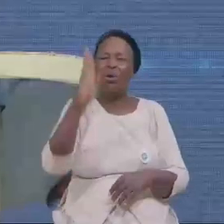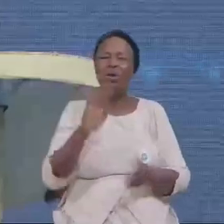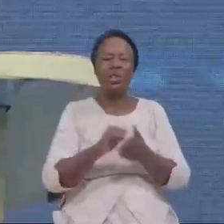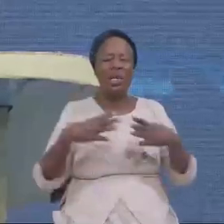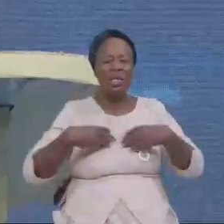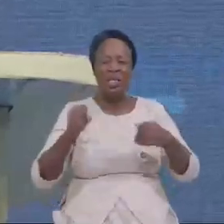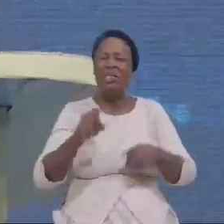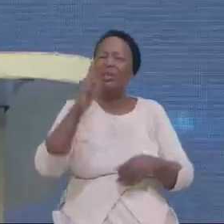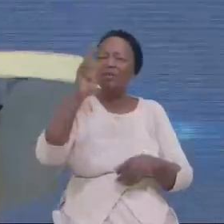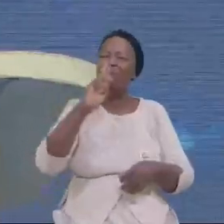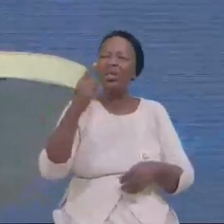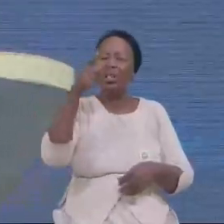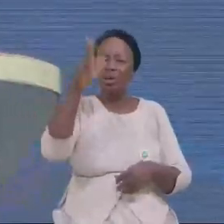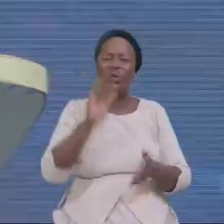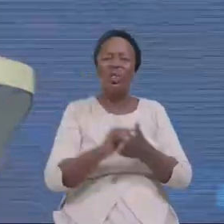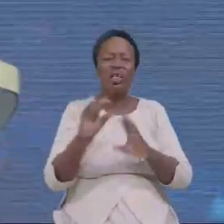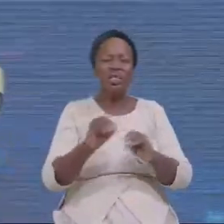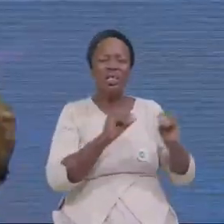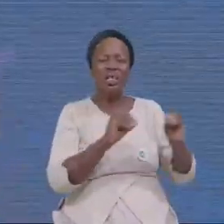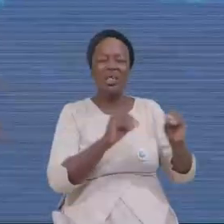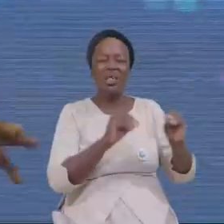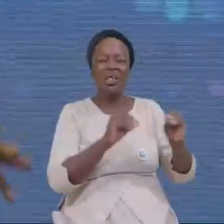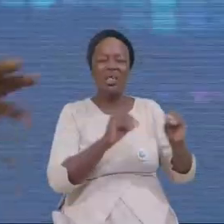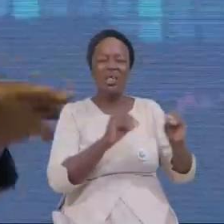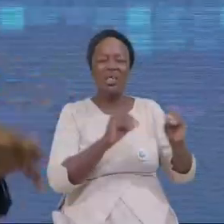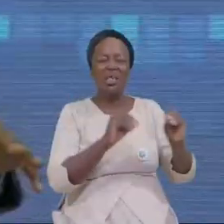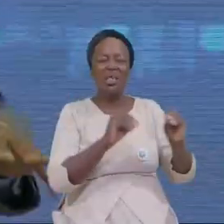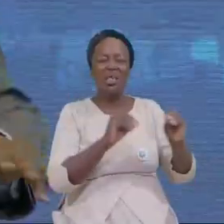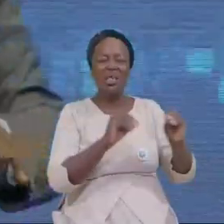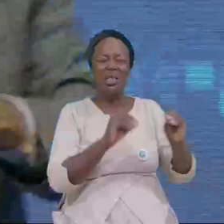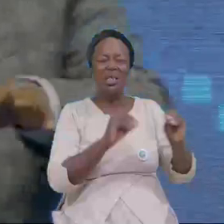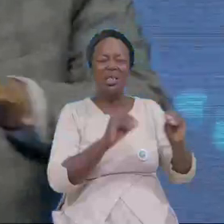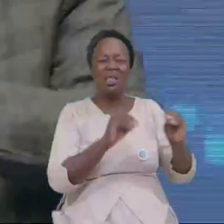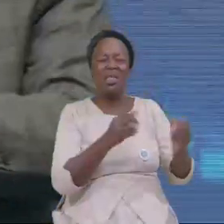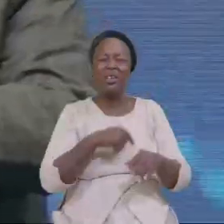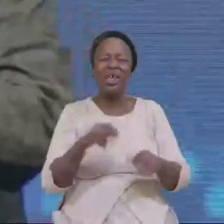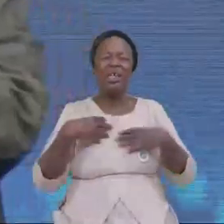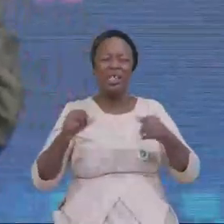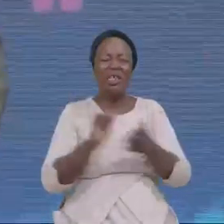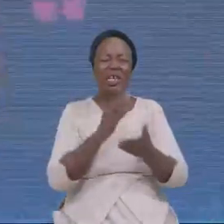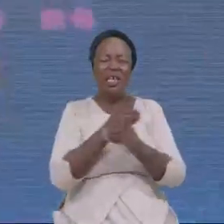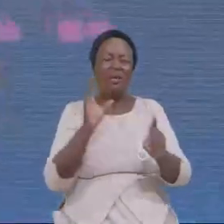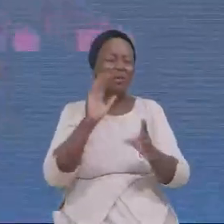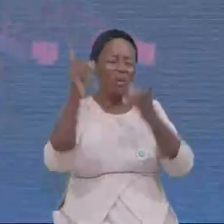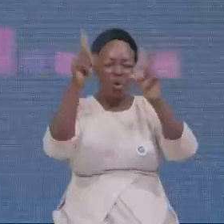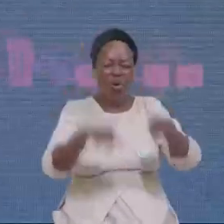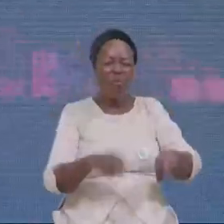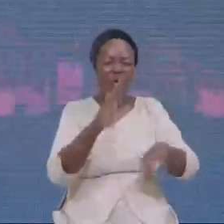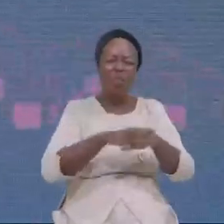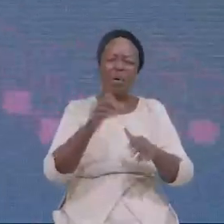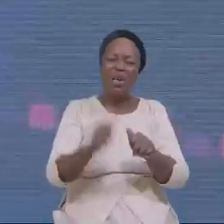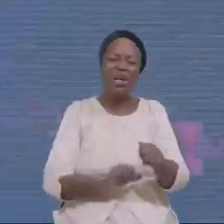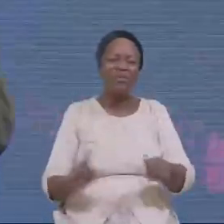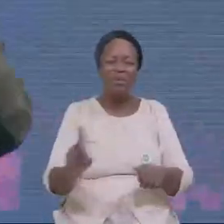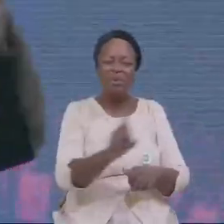qui affranchit. Et je prie que cet accomplissement, cette guérison, cette délivrance viennent sur chacun